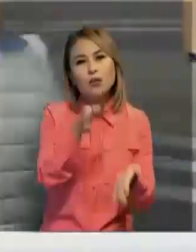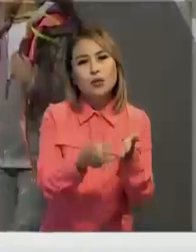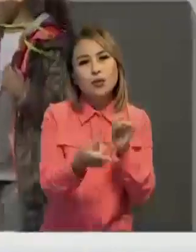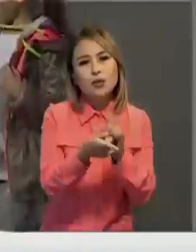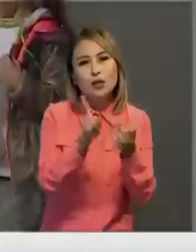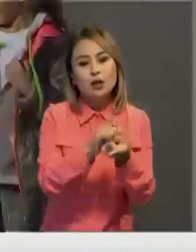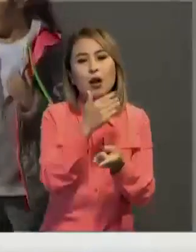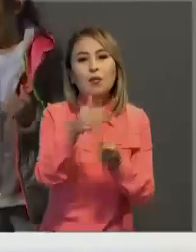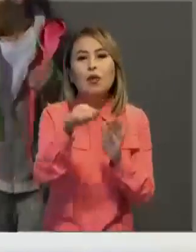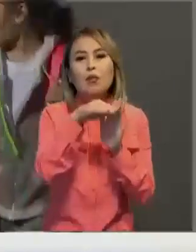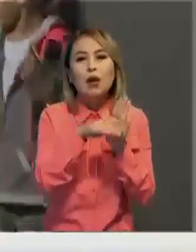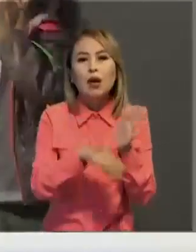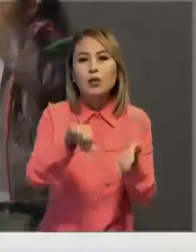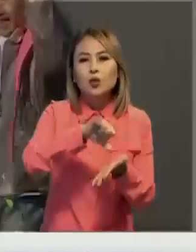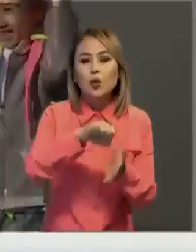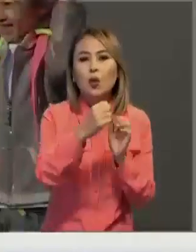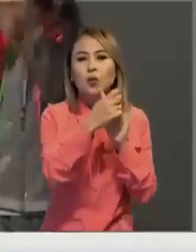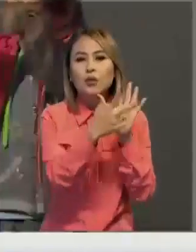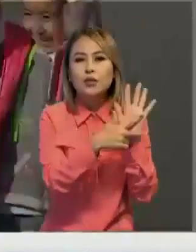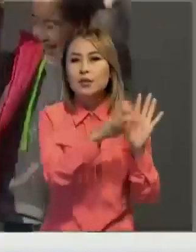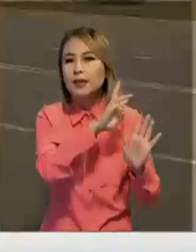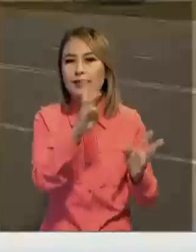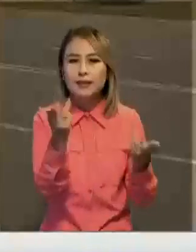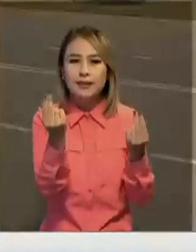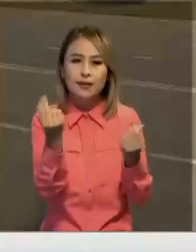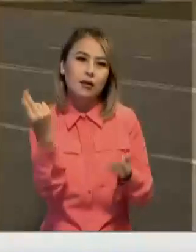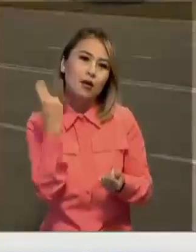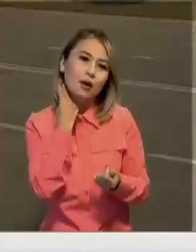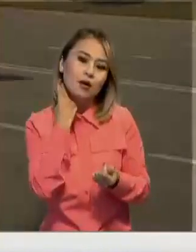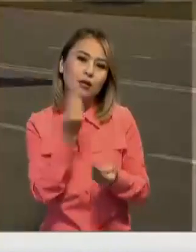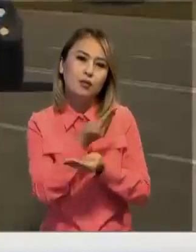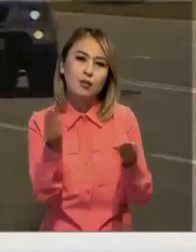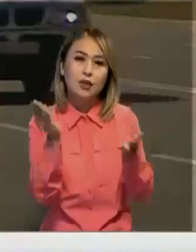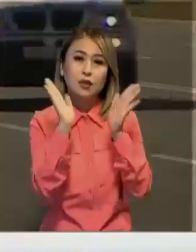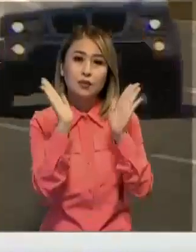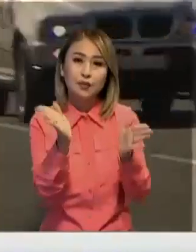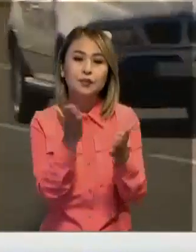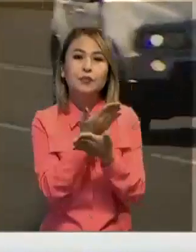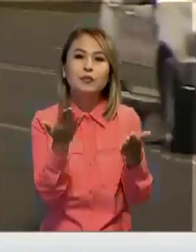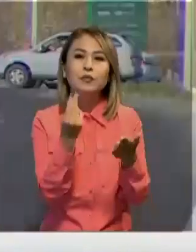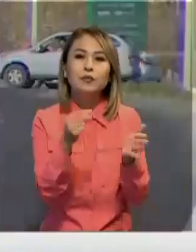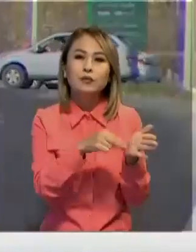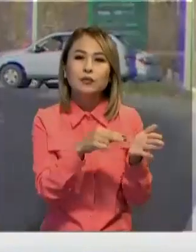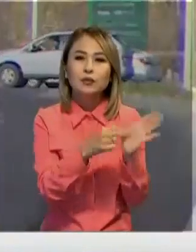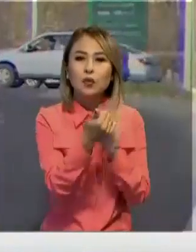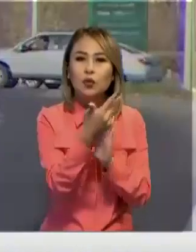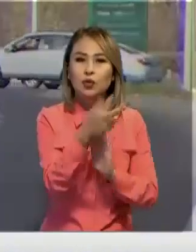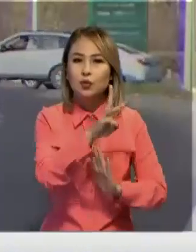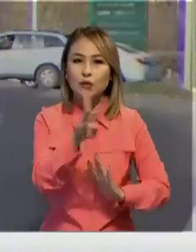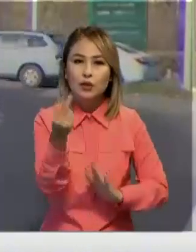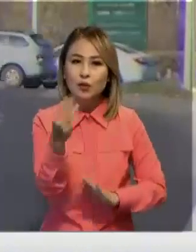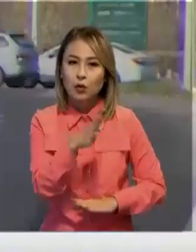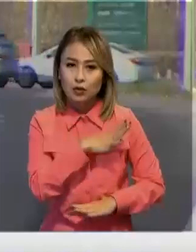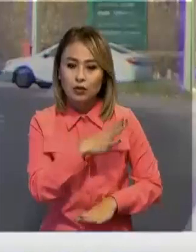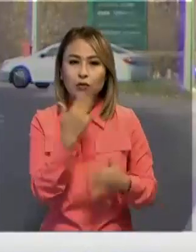біраз өзгеріс енгізген екен. Енді бағдарламаға қатысушыларға 18 миллион теңгеге дейін қарыз беріледі. Бұрын бұл сома 13